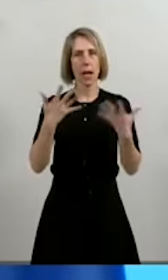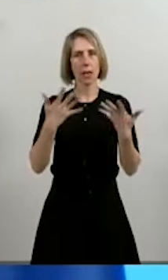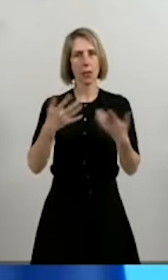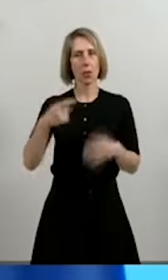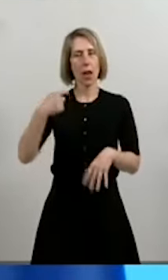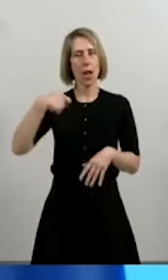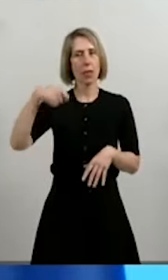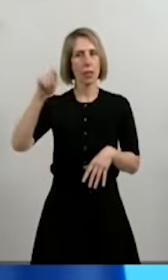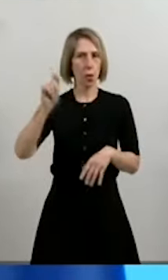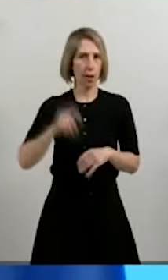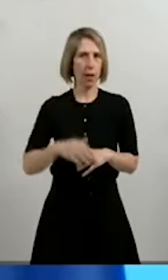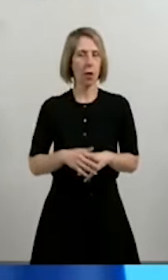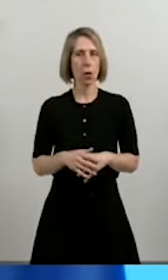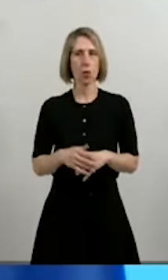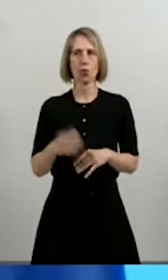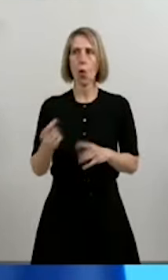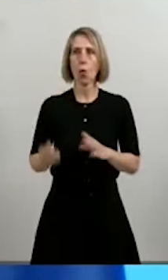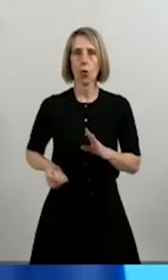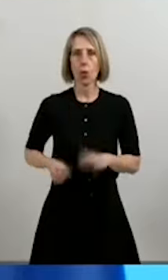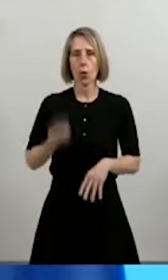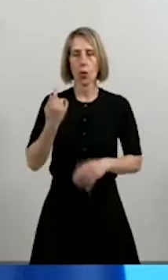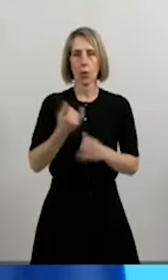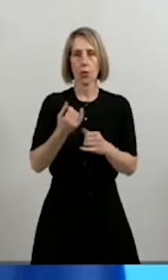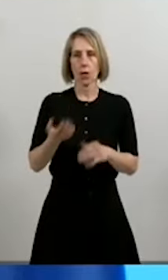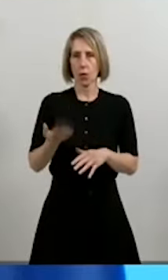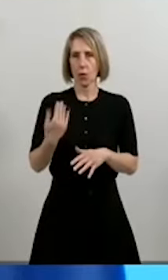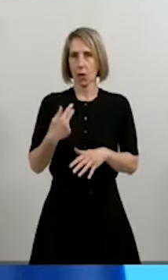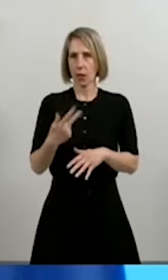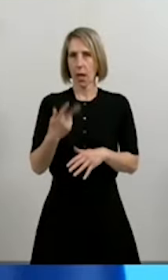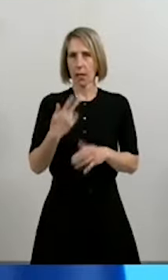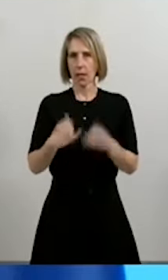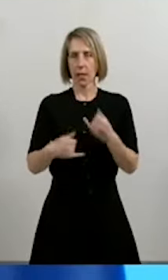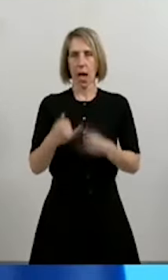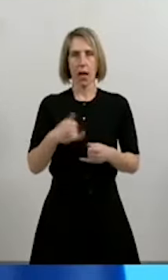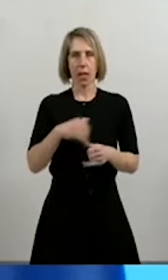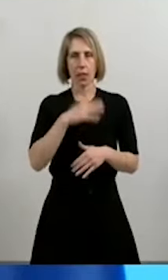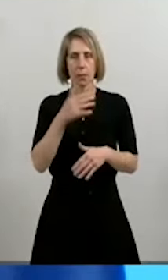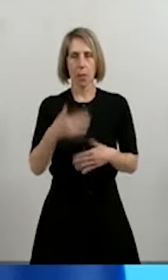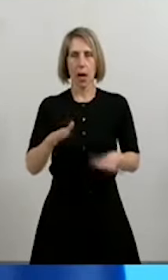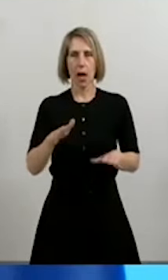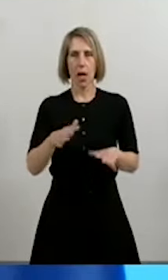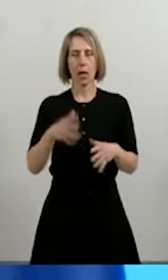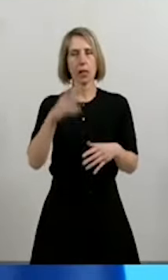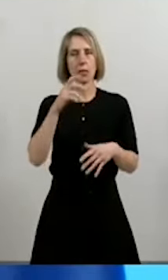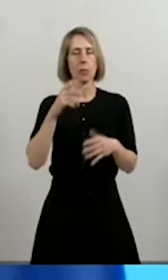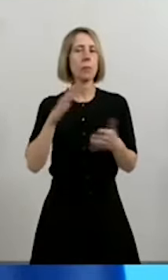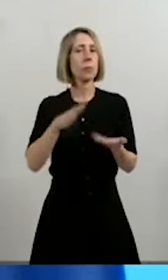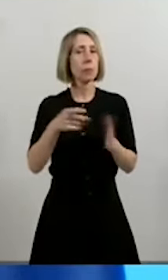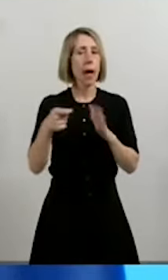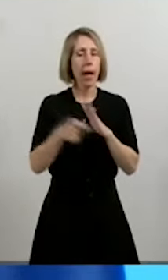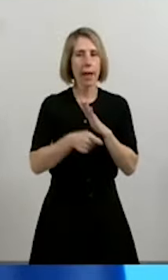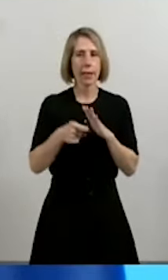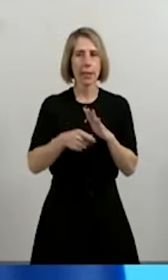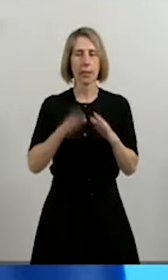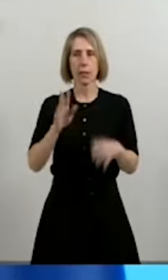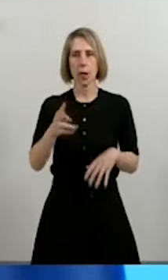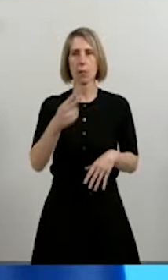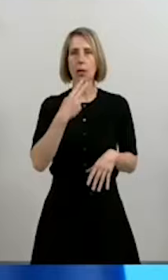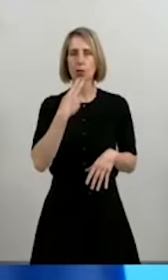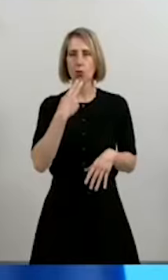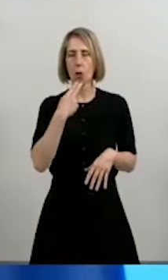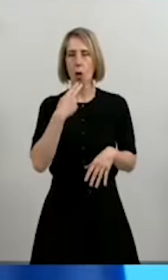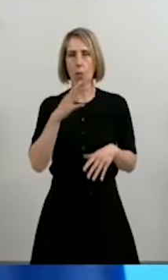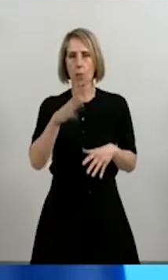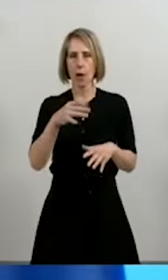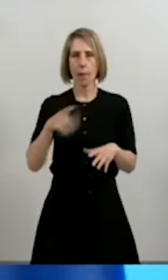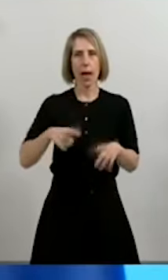ist so hoch wie schon 30 Jahre nicht mehr. Die Teuerung beim Strom, beim Heizen, bei den Lebensmitteln,